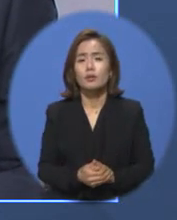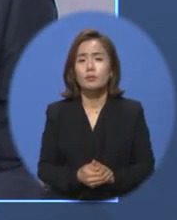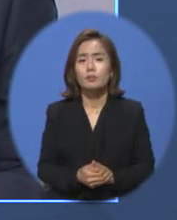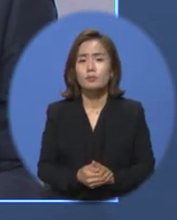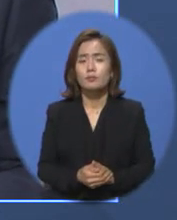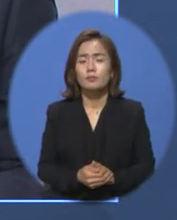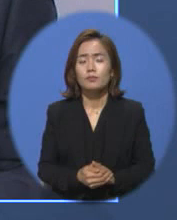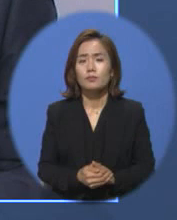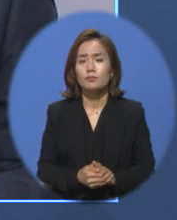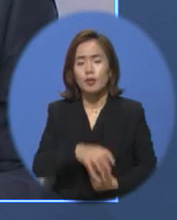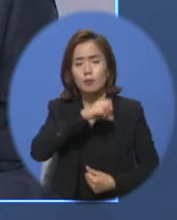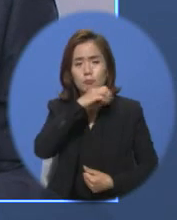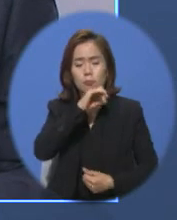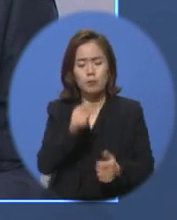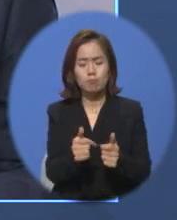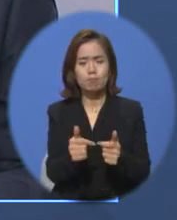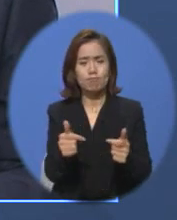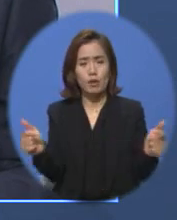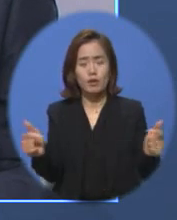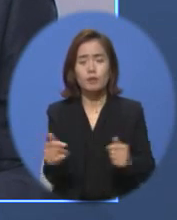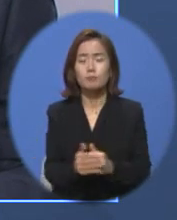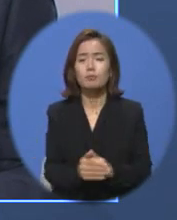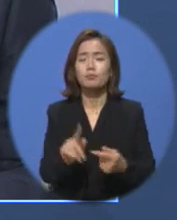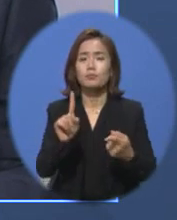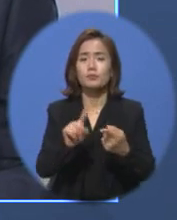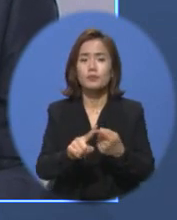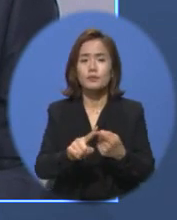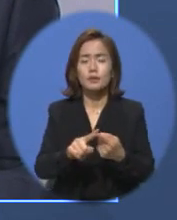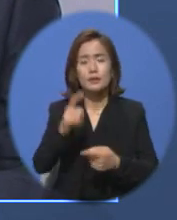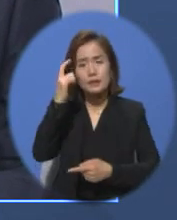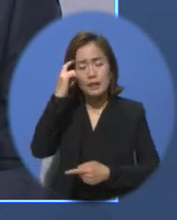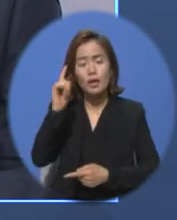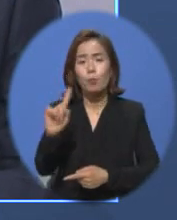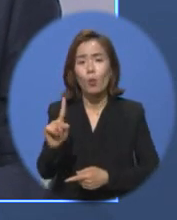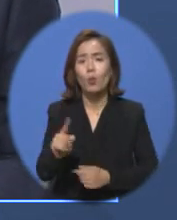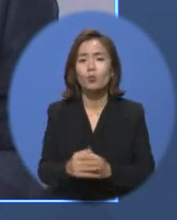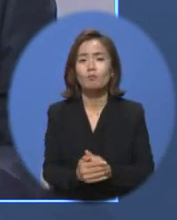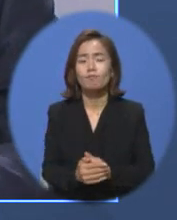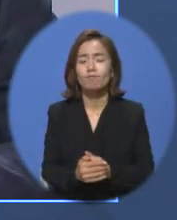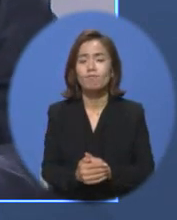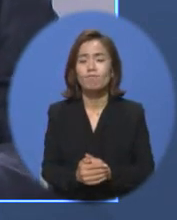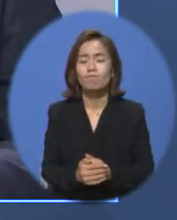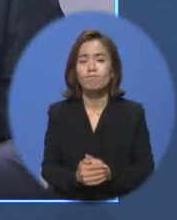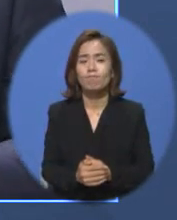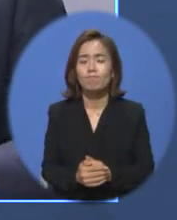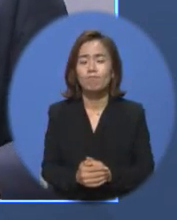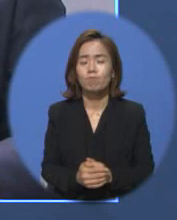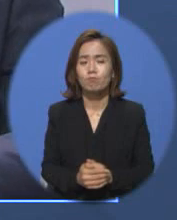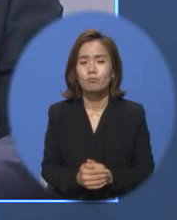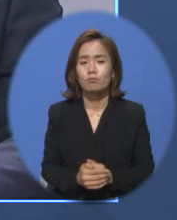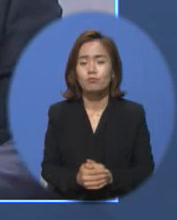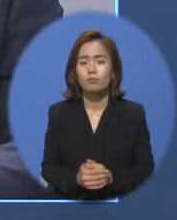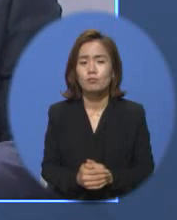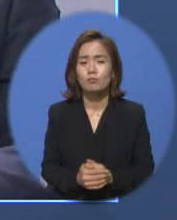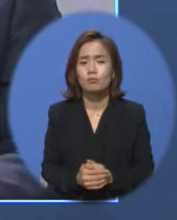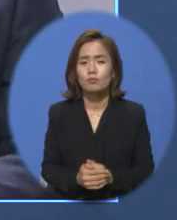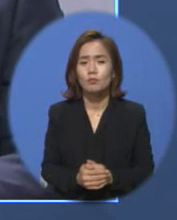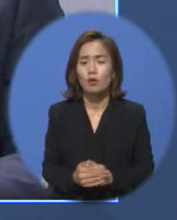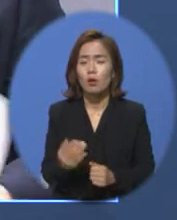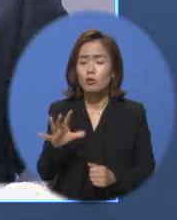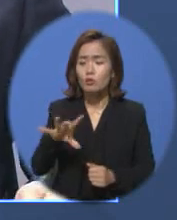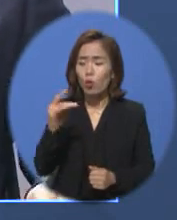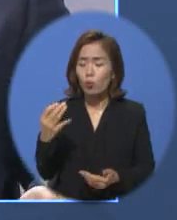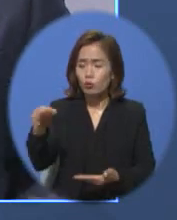그래서 그점에대해불만이많습니다. 이승남후보님,이에대해어떻게생각하십니까 ?저